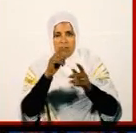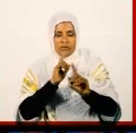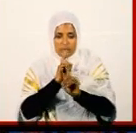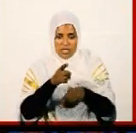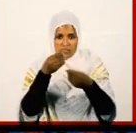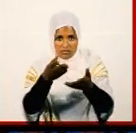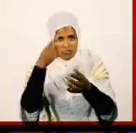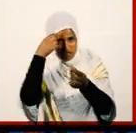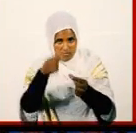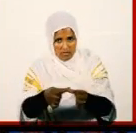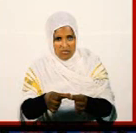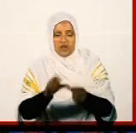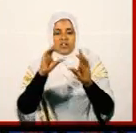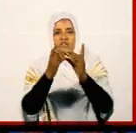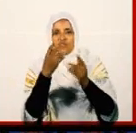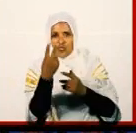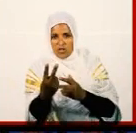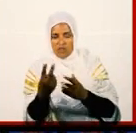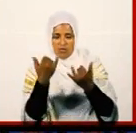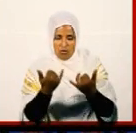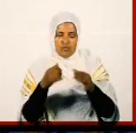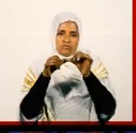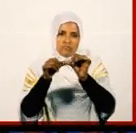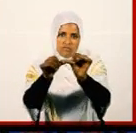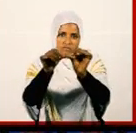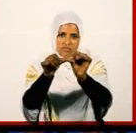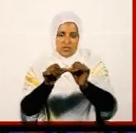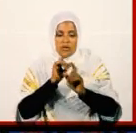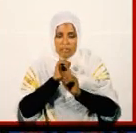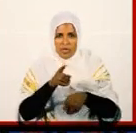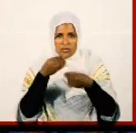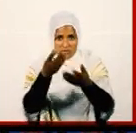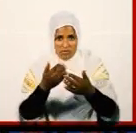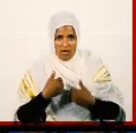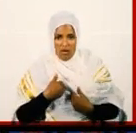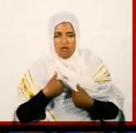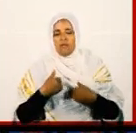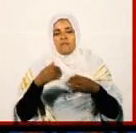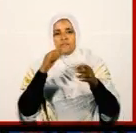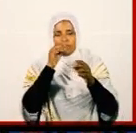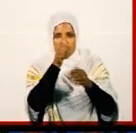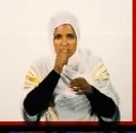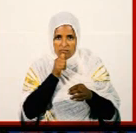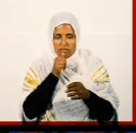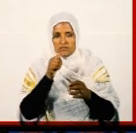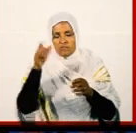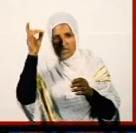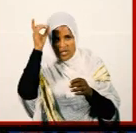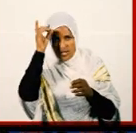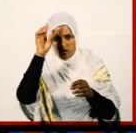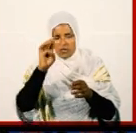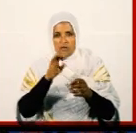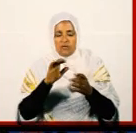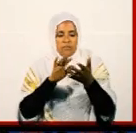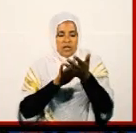1 ምላሽ ማቅረባችን ይታወሳል። ክፍል 2 ይቀጥላል። ምላሽ የሚሰጡን መጋቤ ምስጢር ቀጸላ